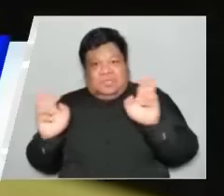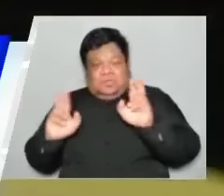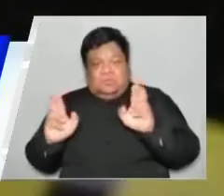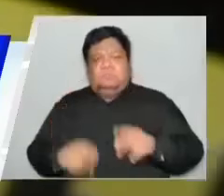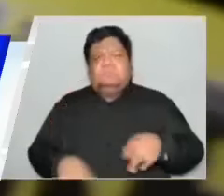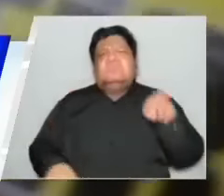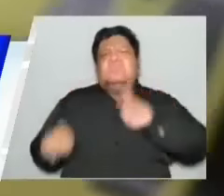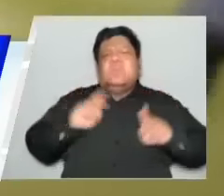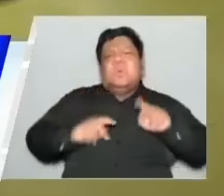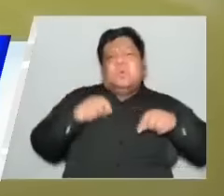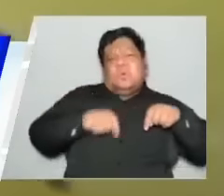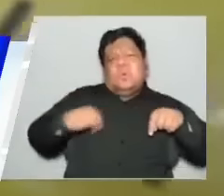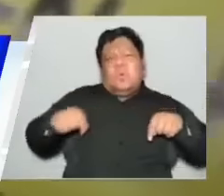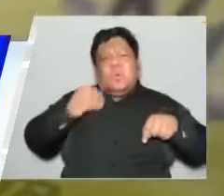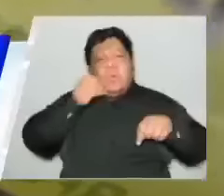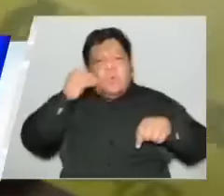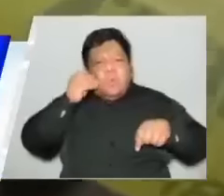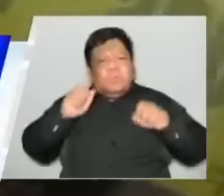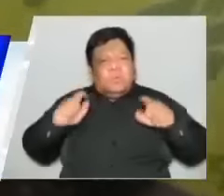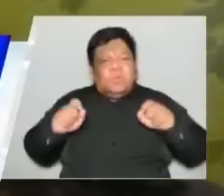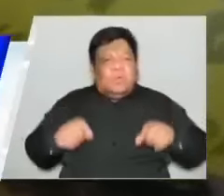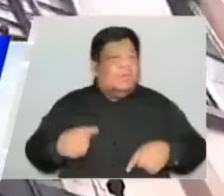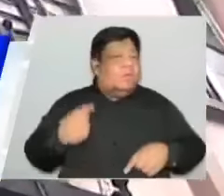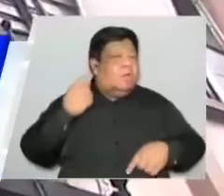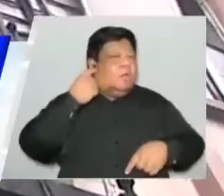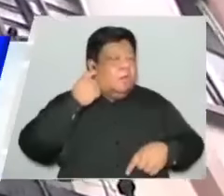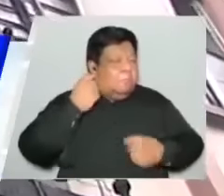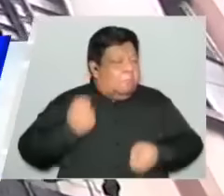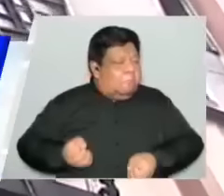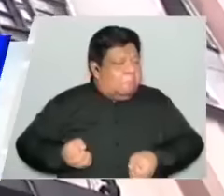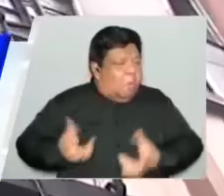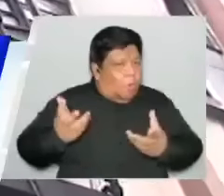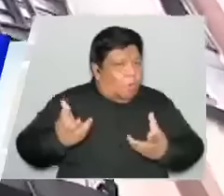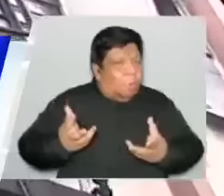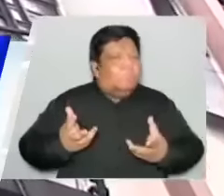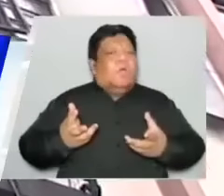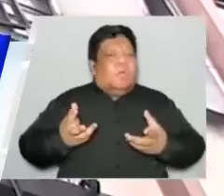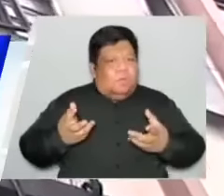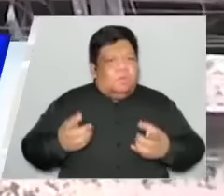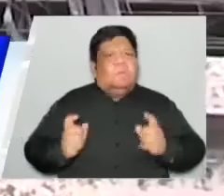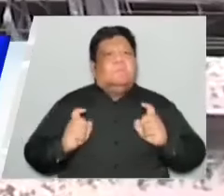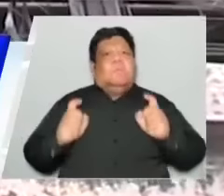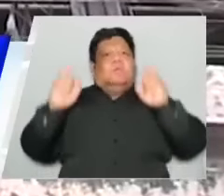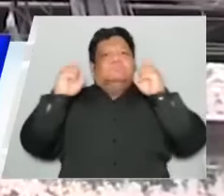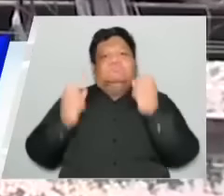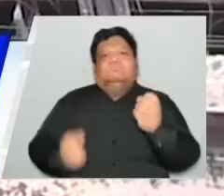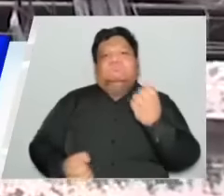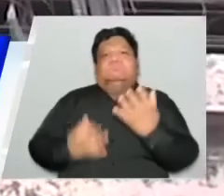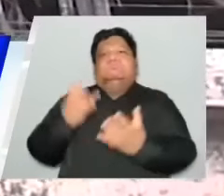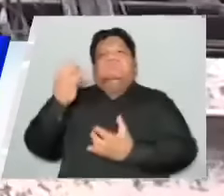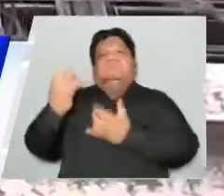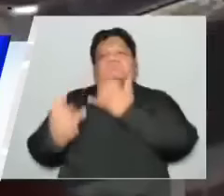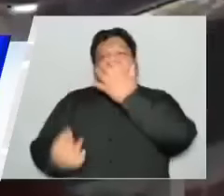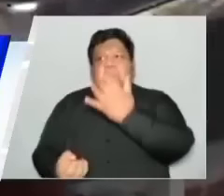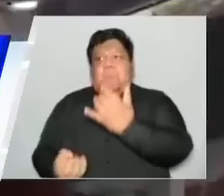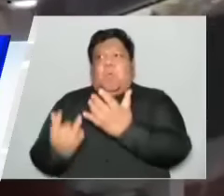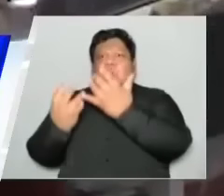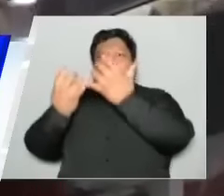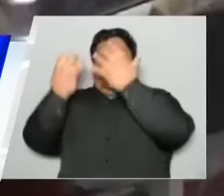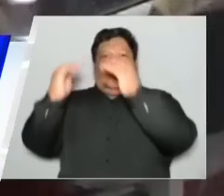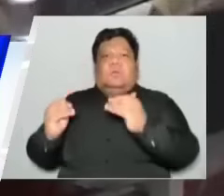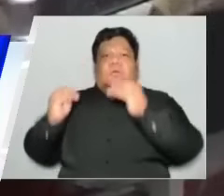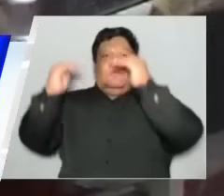dito, nakarinig sila ng malakas na pagsabog. Tapos, mabilis na kumalat ang poy, paakyat sa mas mataas na floor. At